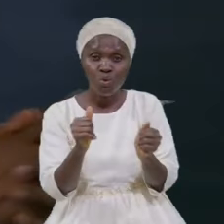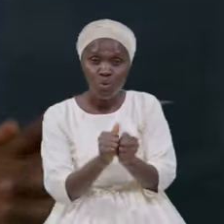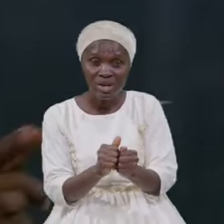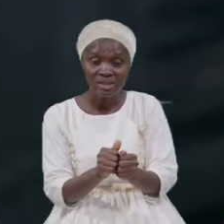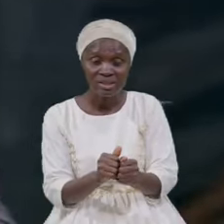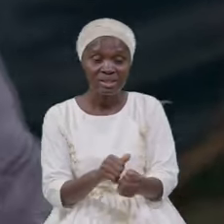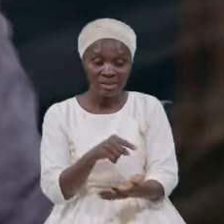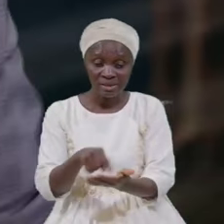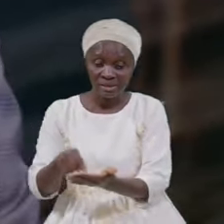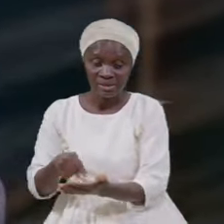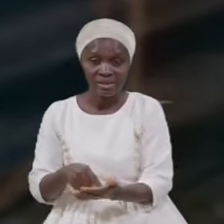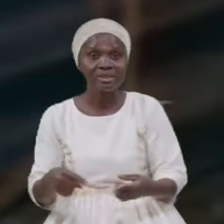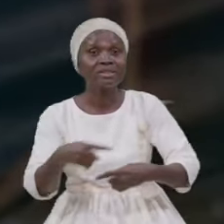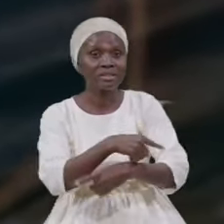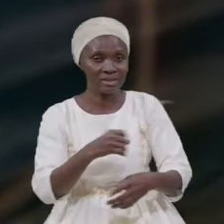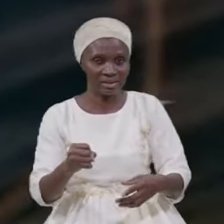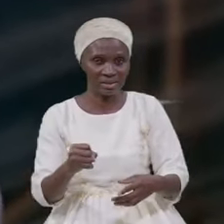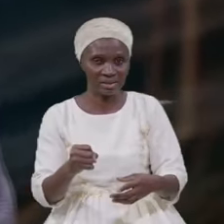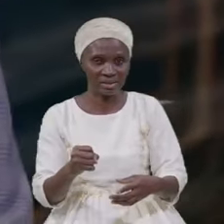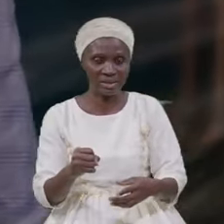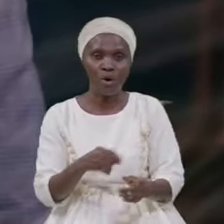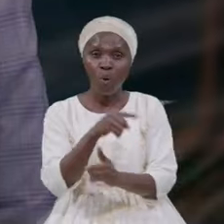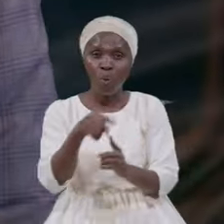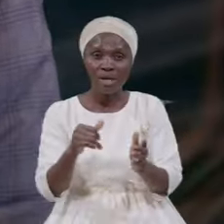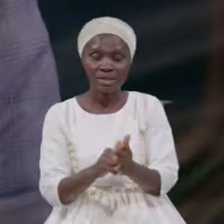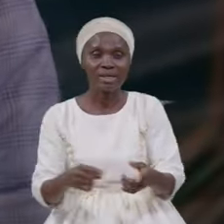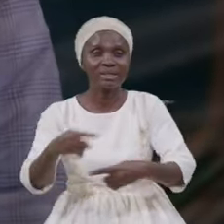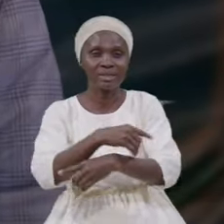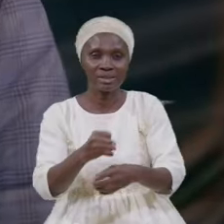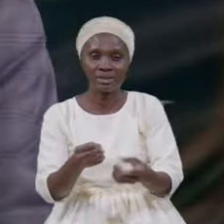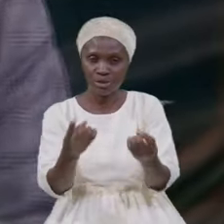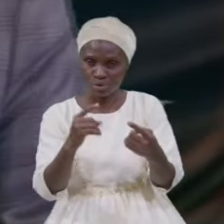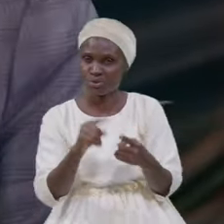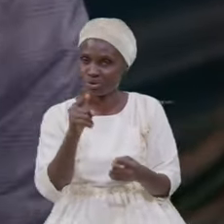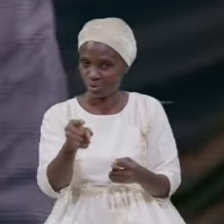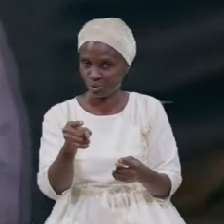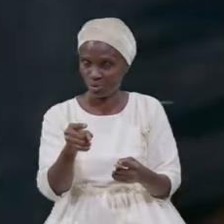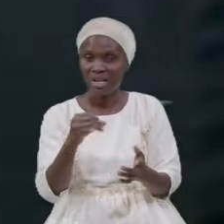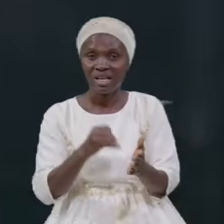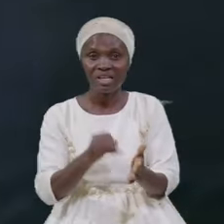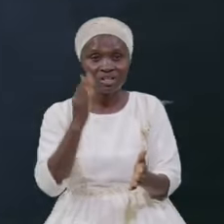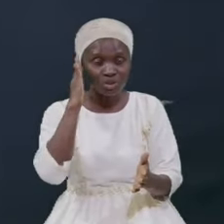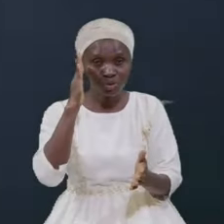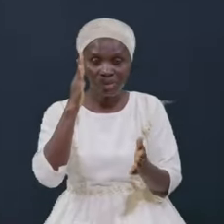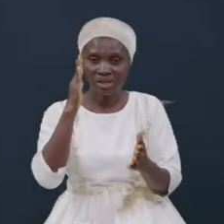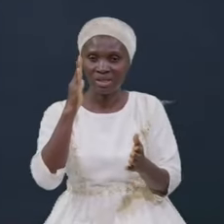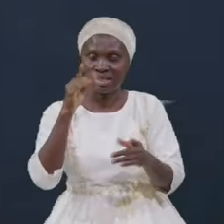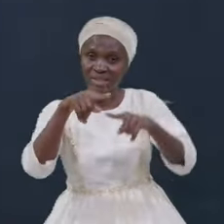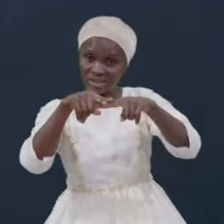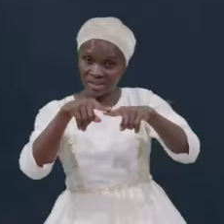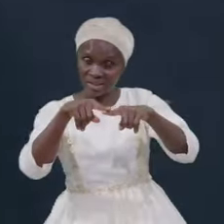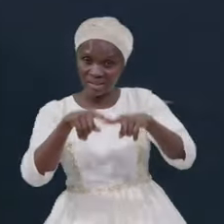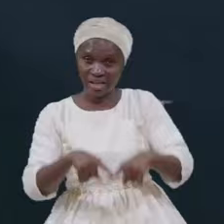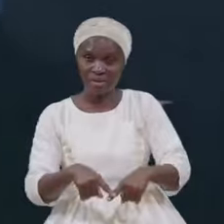déterminera ce qui arrivera au jour du retour à Dieu. Je prie que